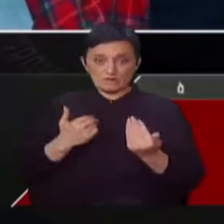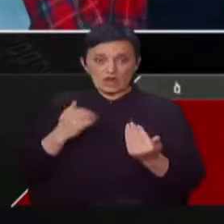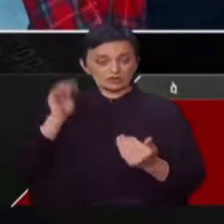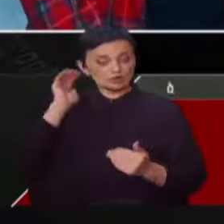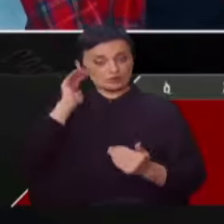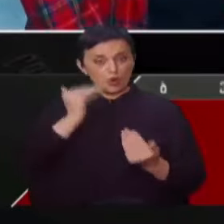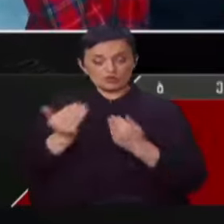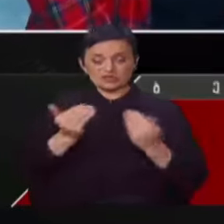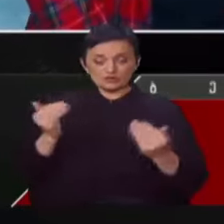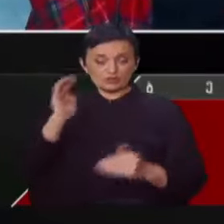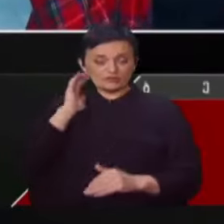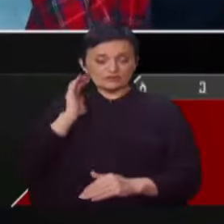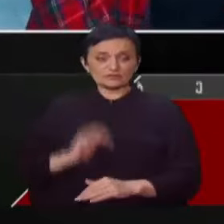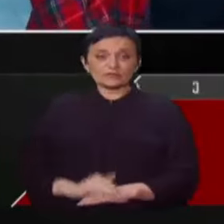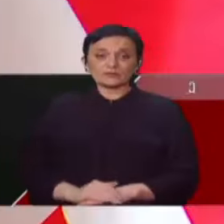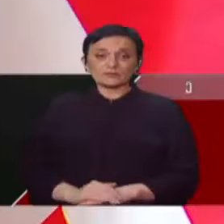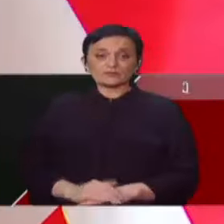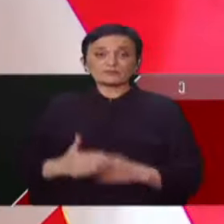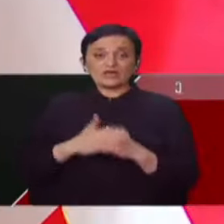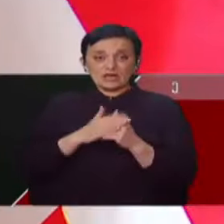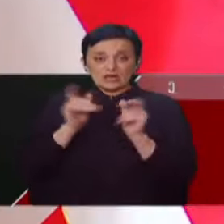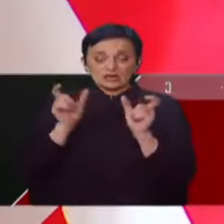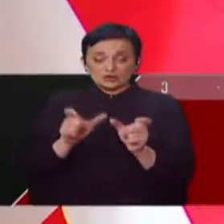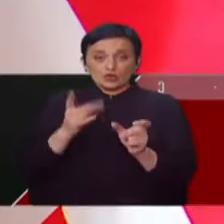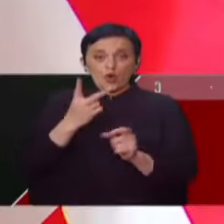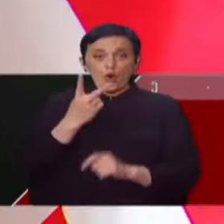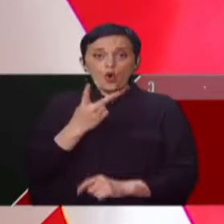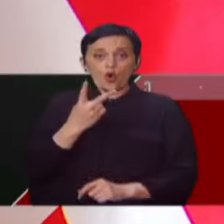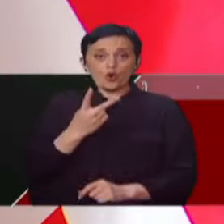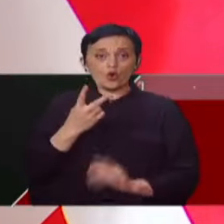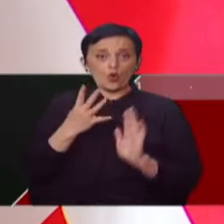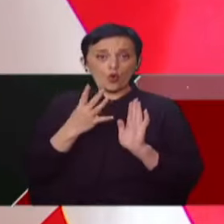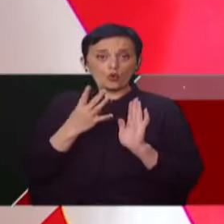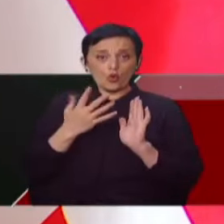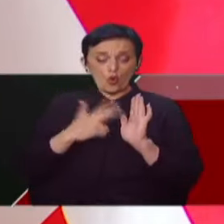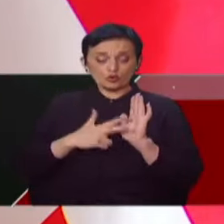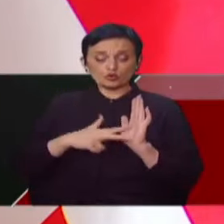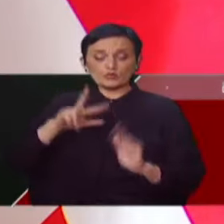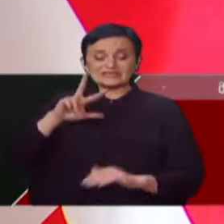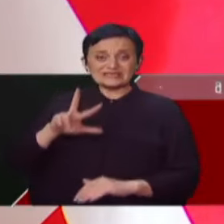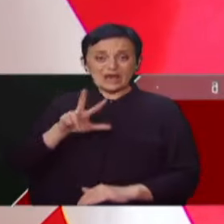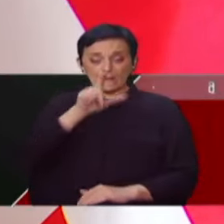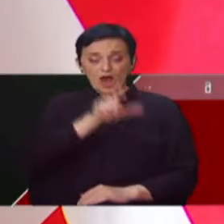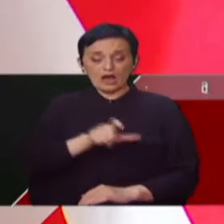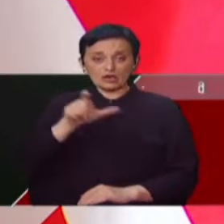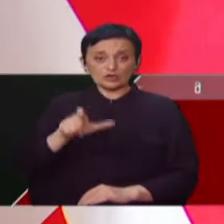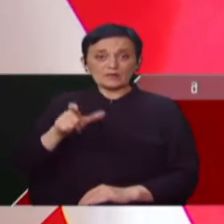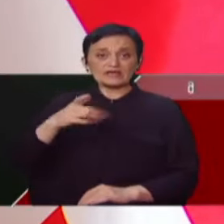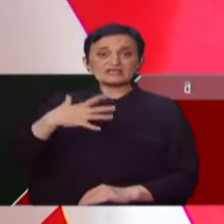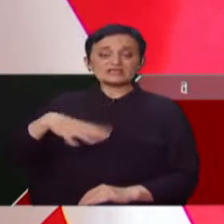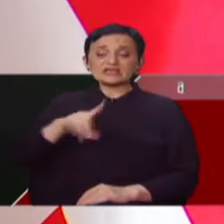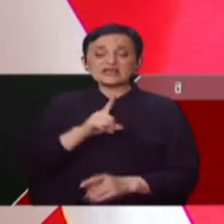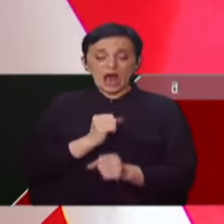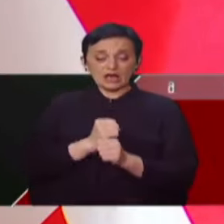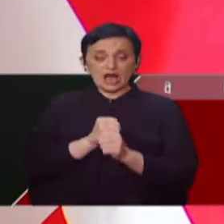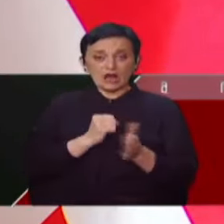პოზიციები მოვისმინოთ. სანქცია უნდა დაუწესდეს იმ 83 ადამიანს, რომელიც საქართველოს, აი რა